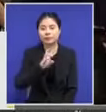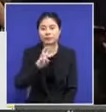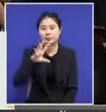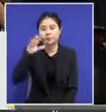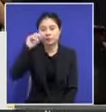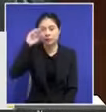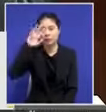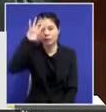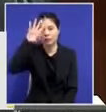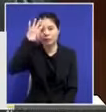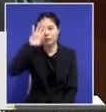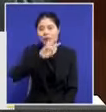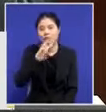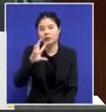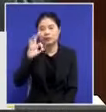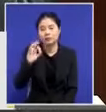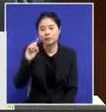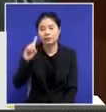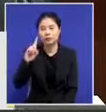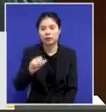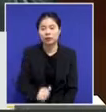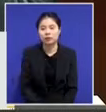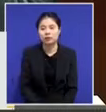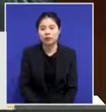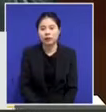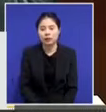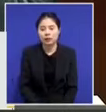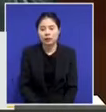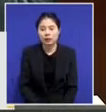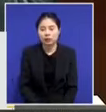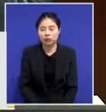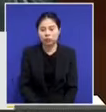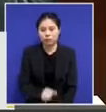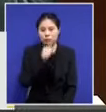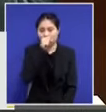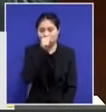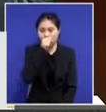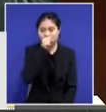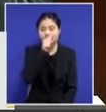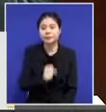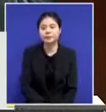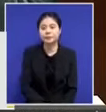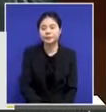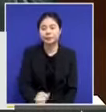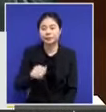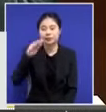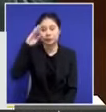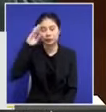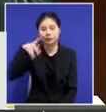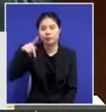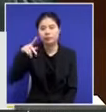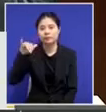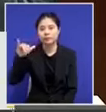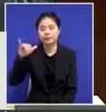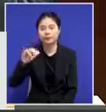จครับ 691นายอนุชาน้อยวง พลเอกประยุทธ์จันทร์โอชาครับ